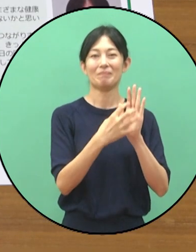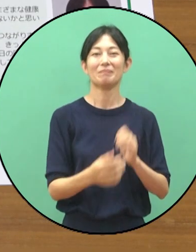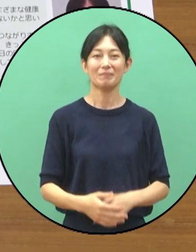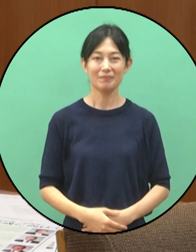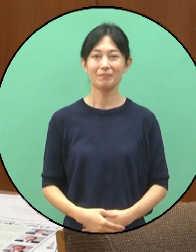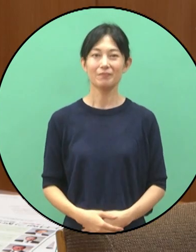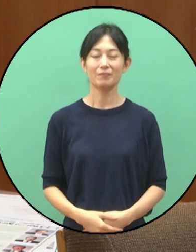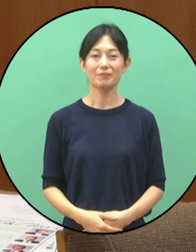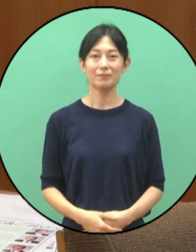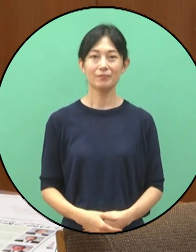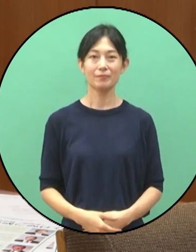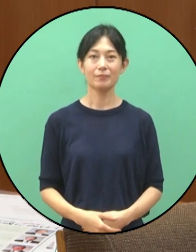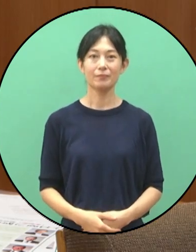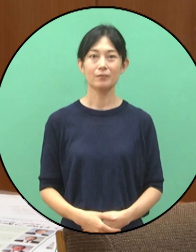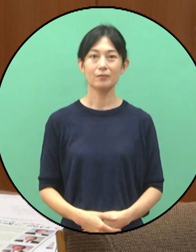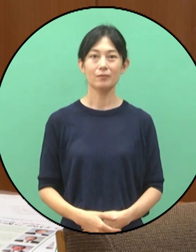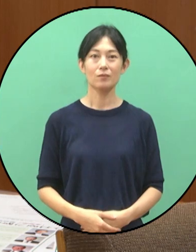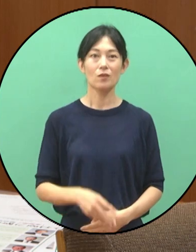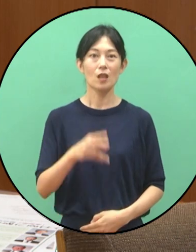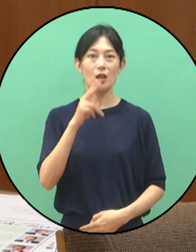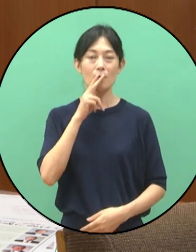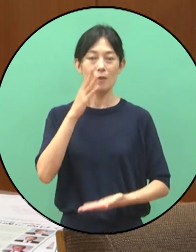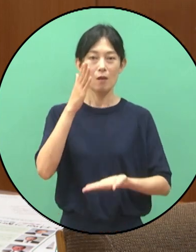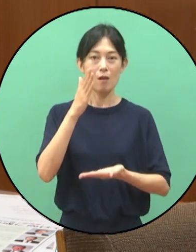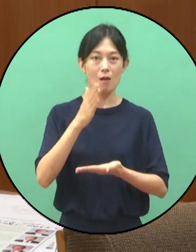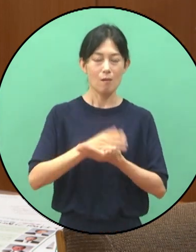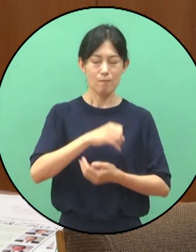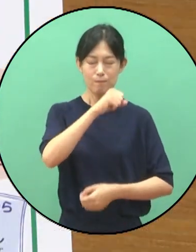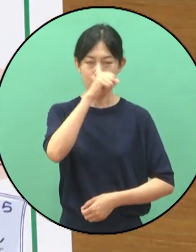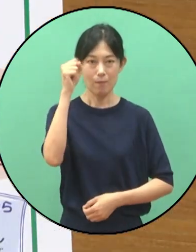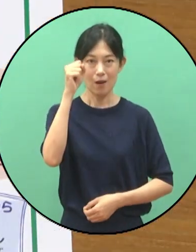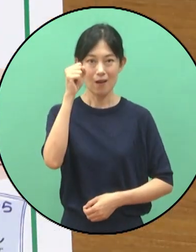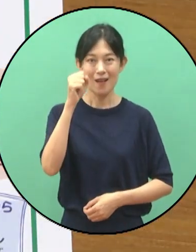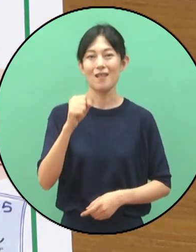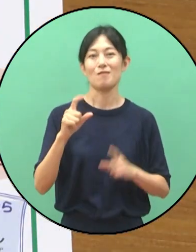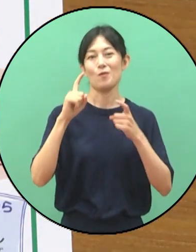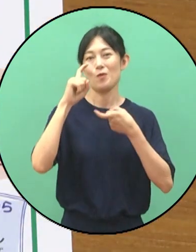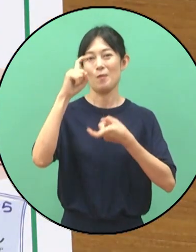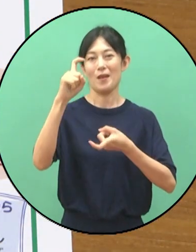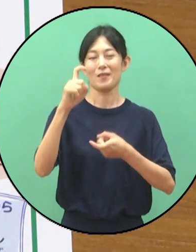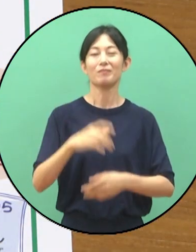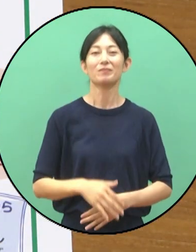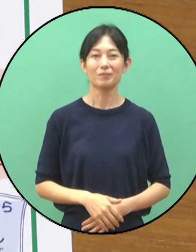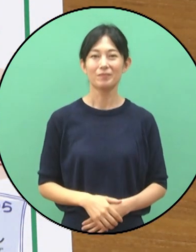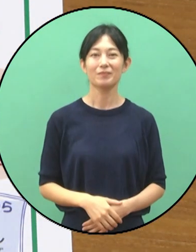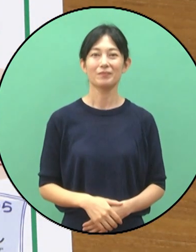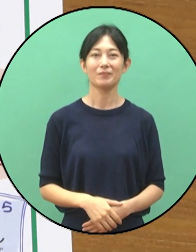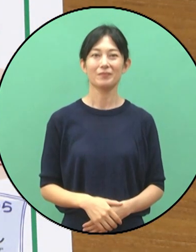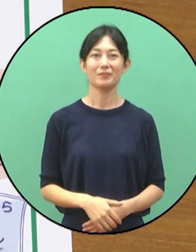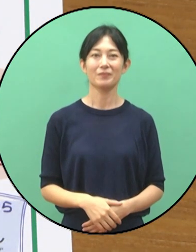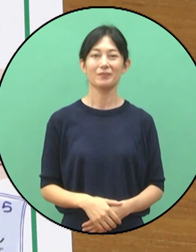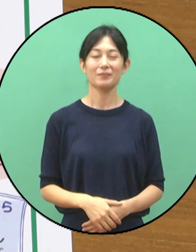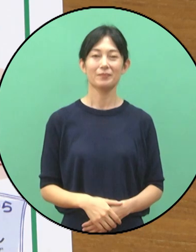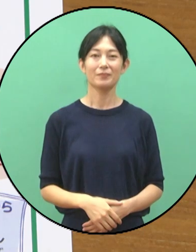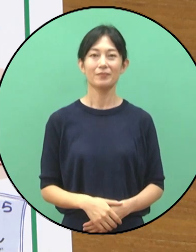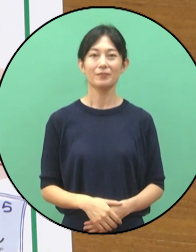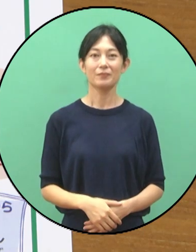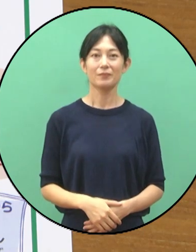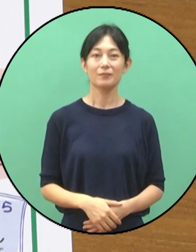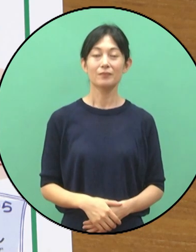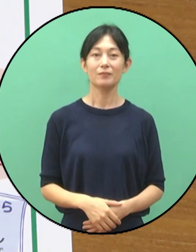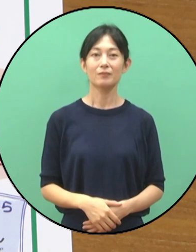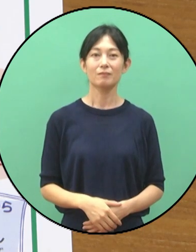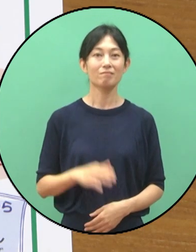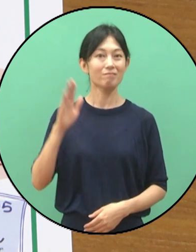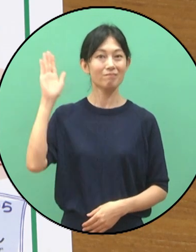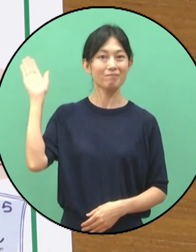い、禁煙成功できた人のメッセージ、私も以前吸ってたんでこの中に入ってるんですけど、こういう